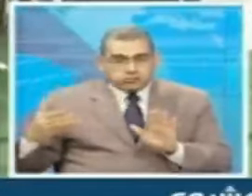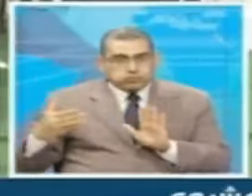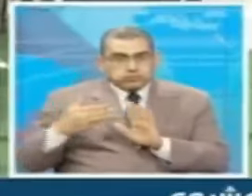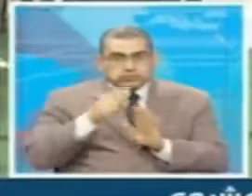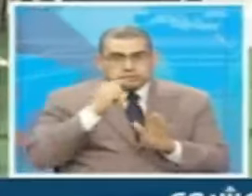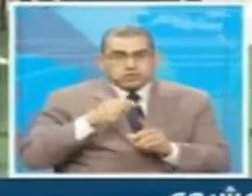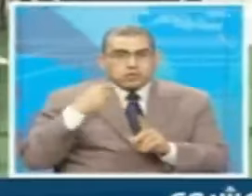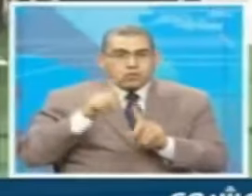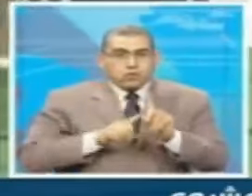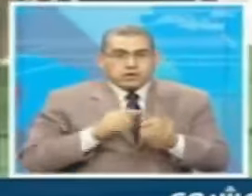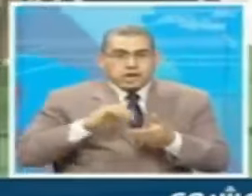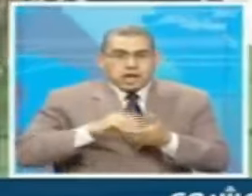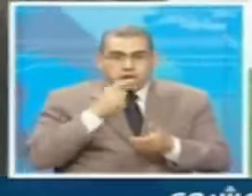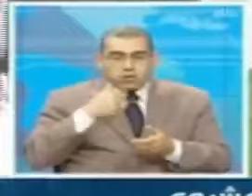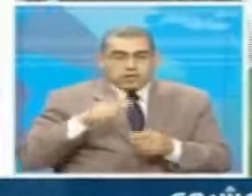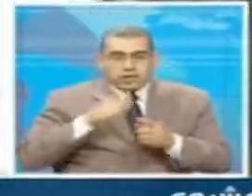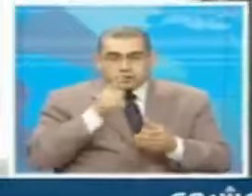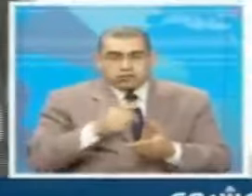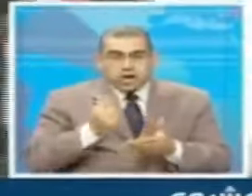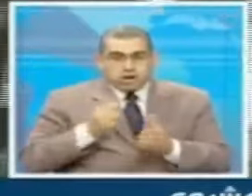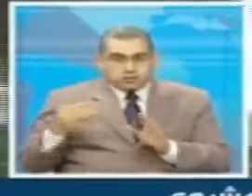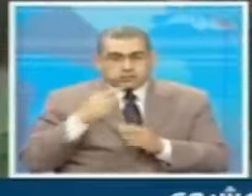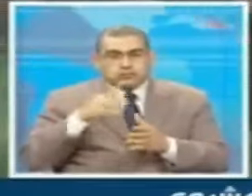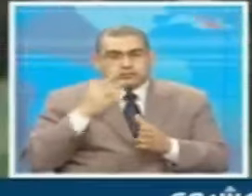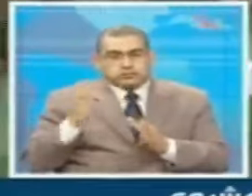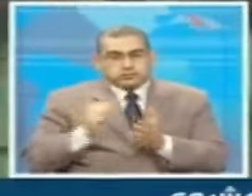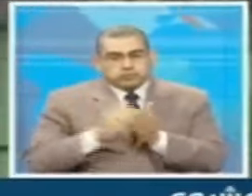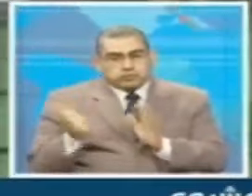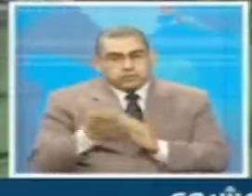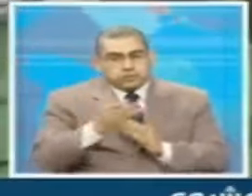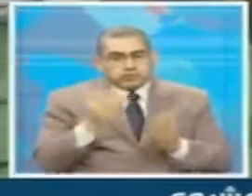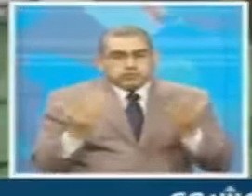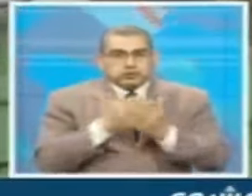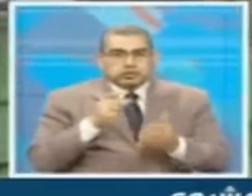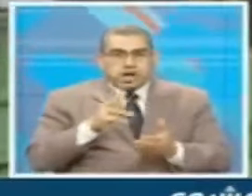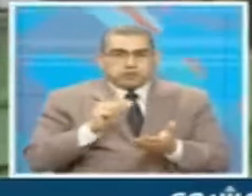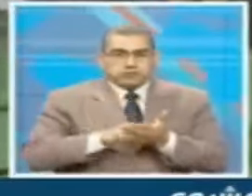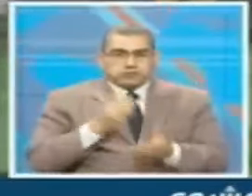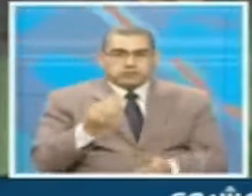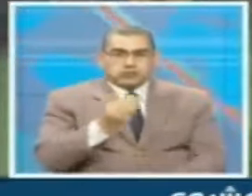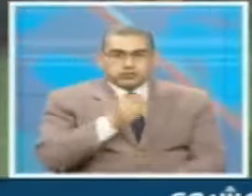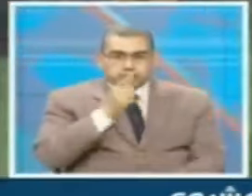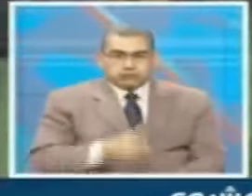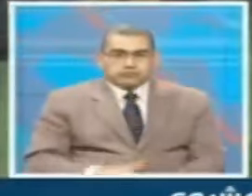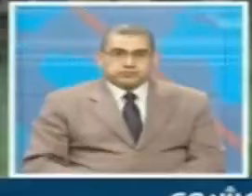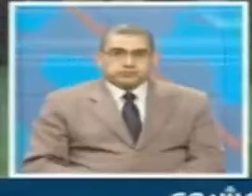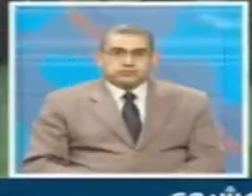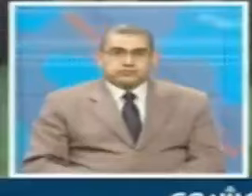الفريق كامل الوزير وزير النقل خلال تسليمه لعدد من العقود. رأينا